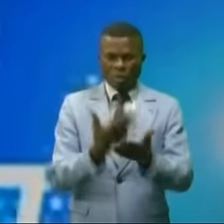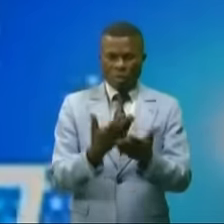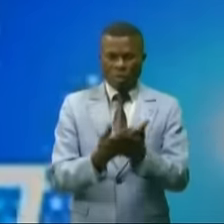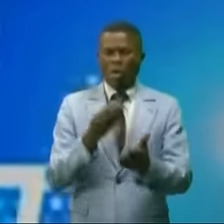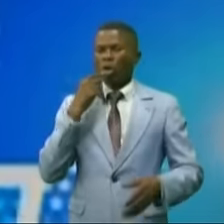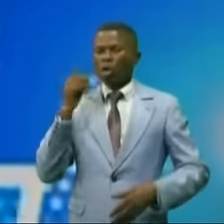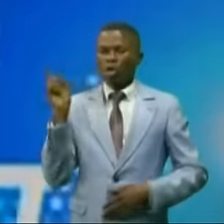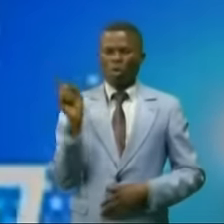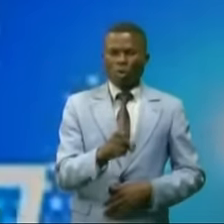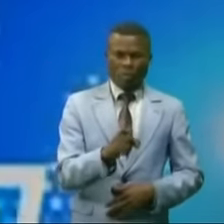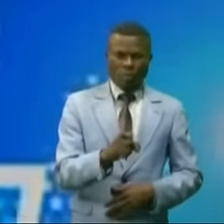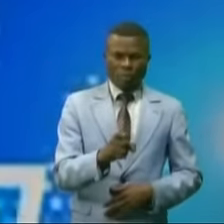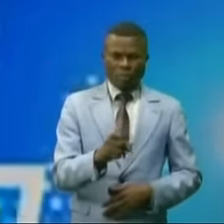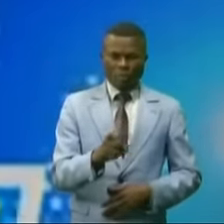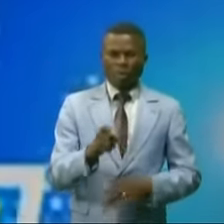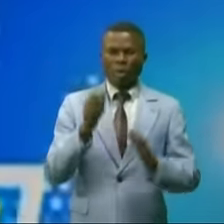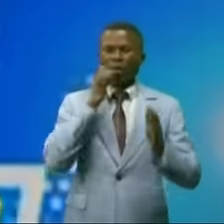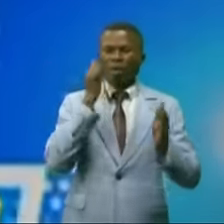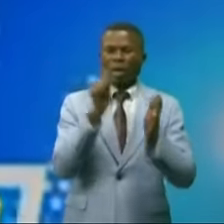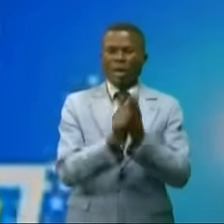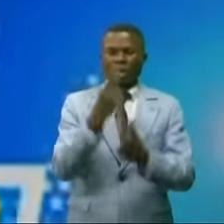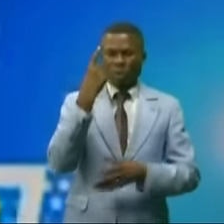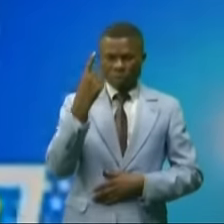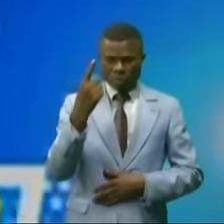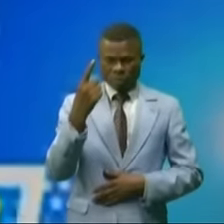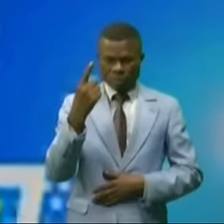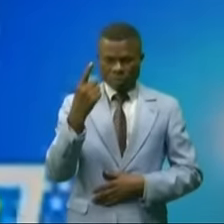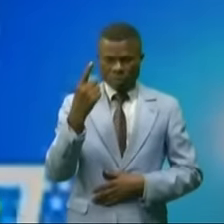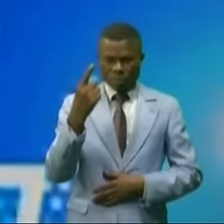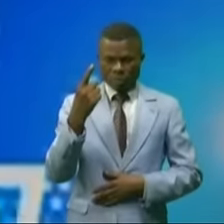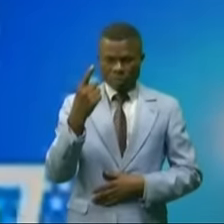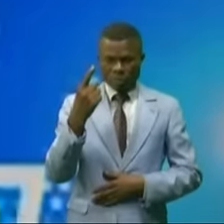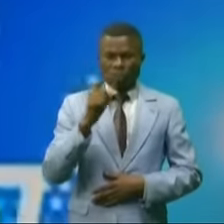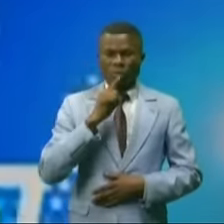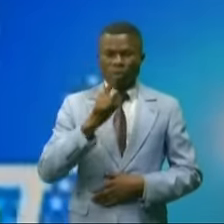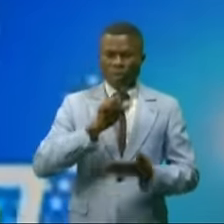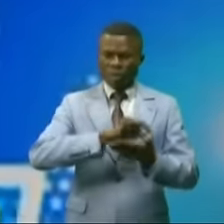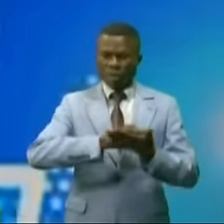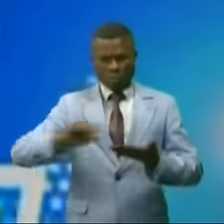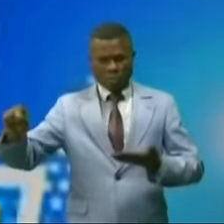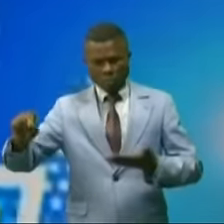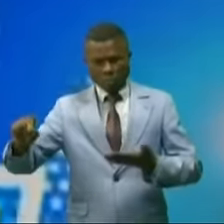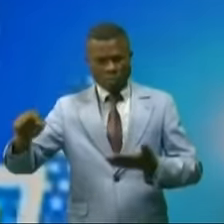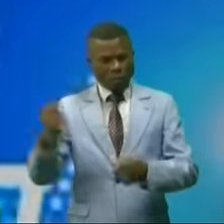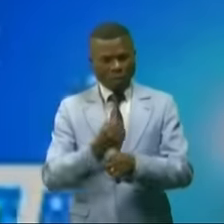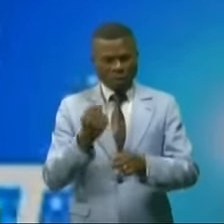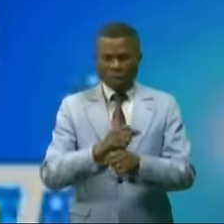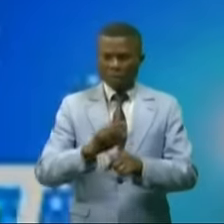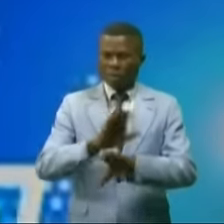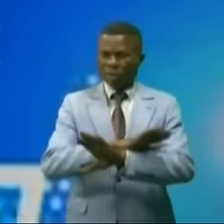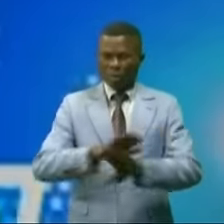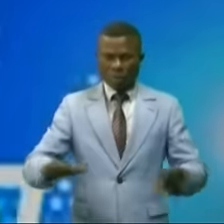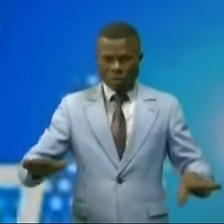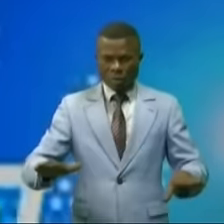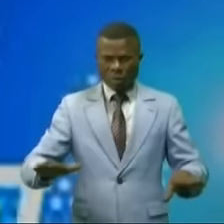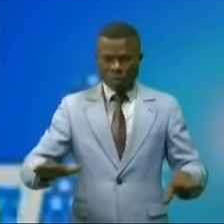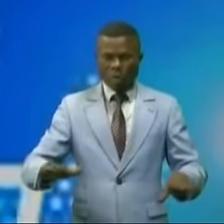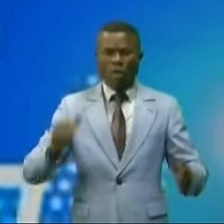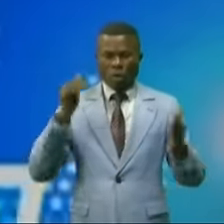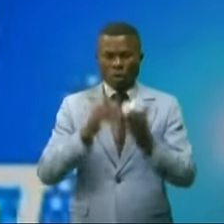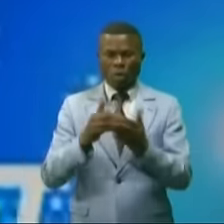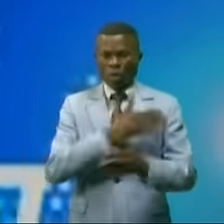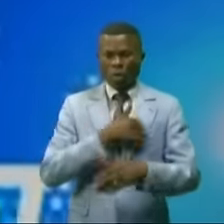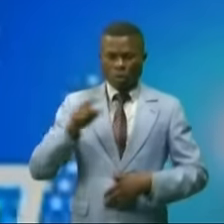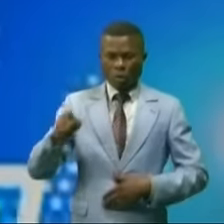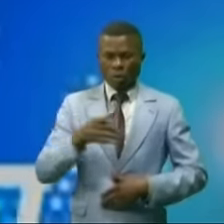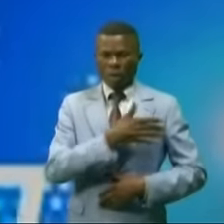ordonne. Article 1er est révoqué de la fonction spécifiée en regard de son nom,